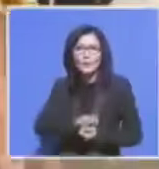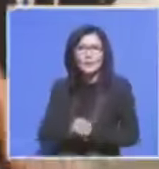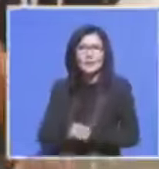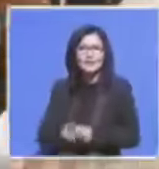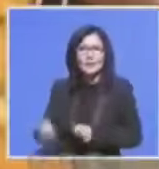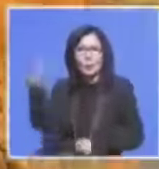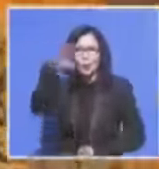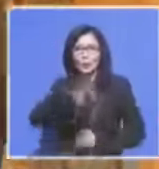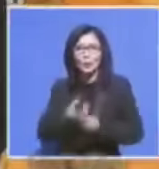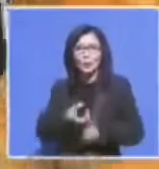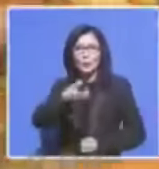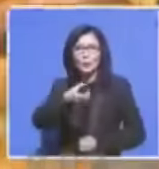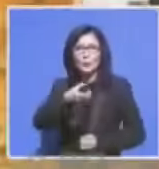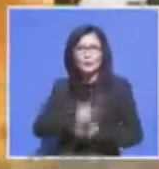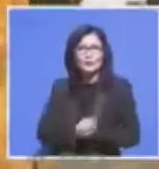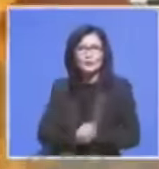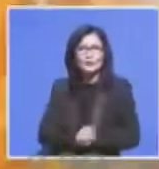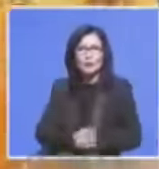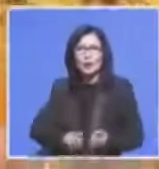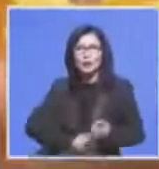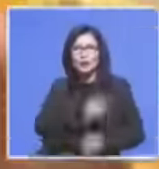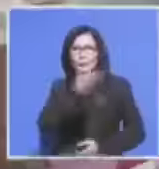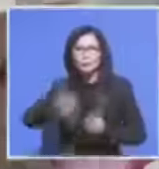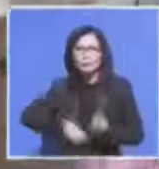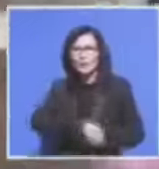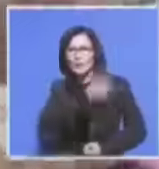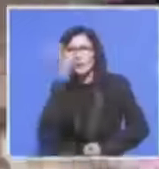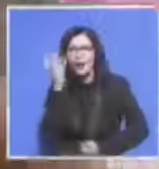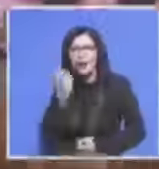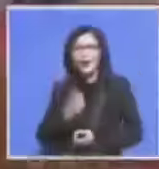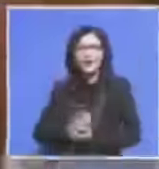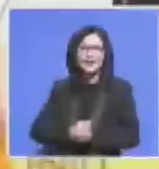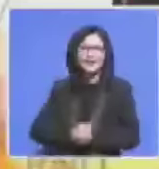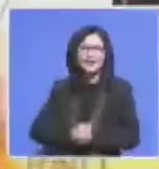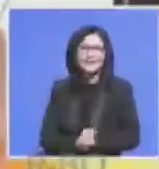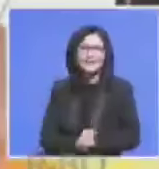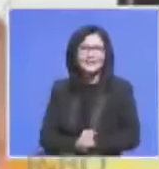dalam gelas plastik sambil memutarkan badan. Wow!